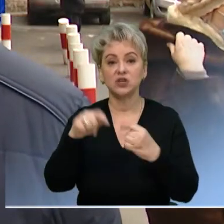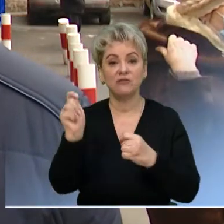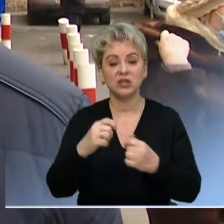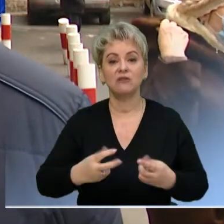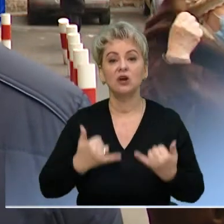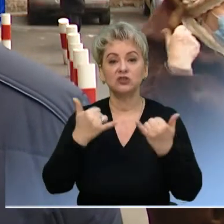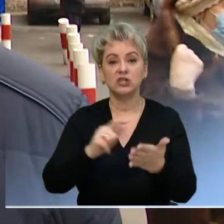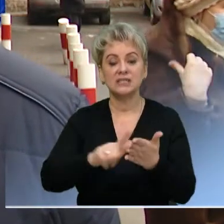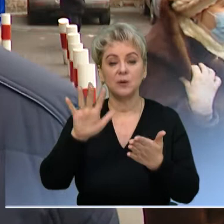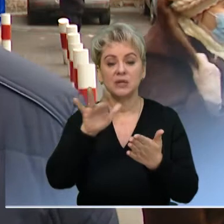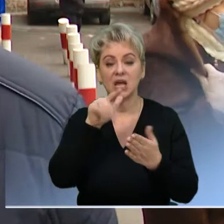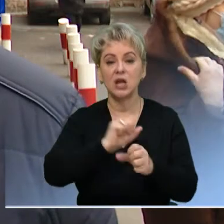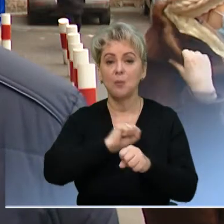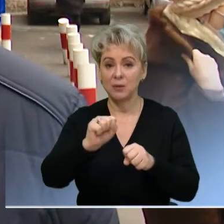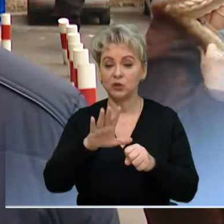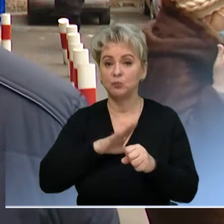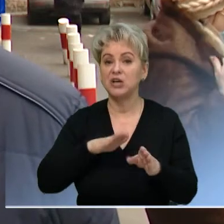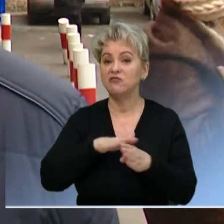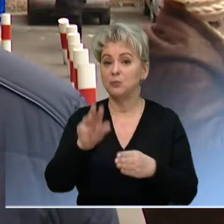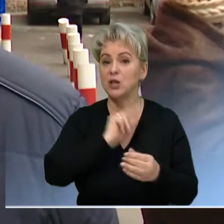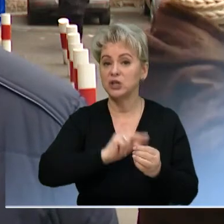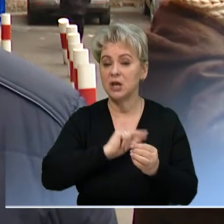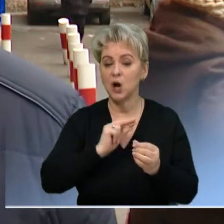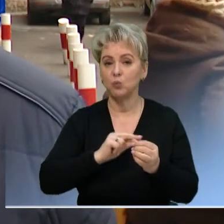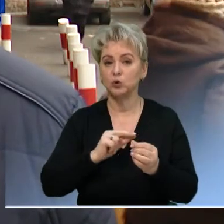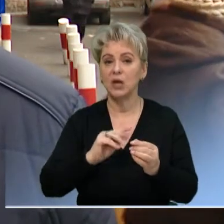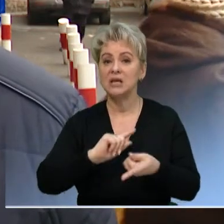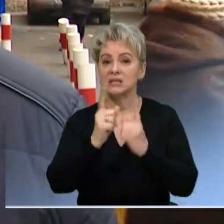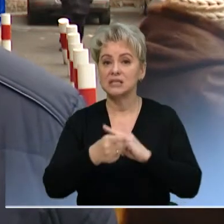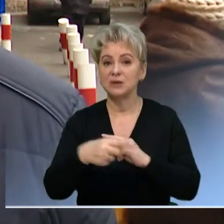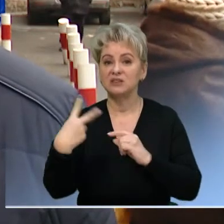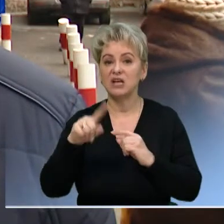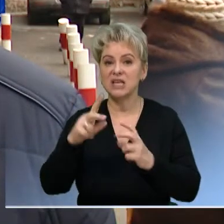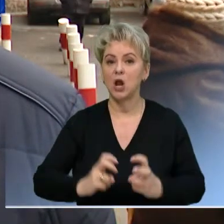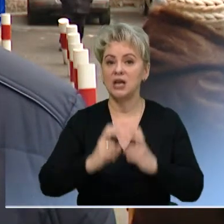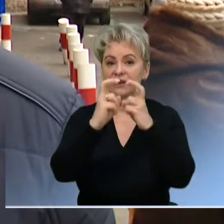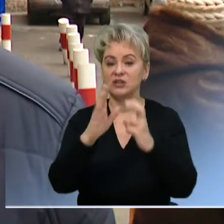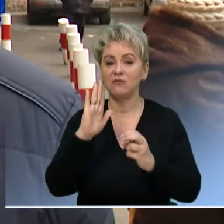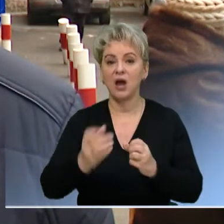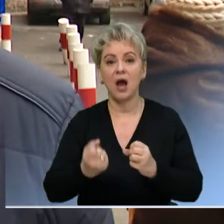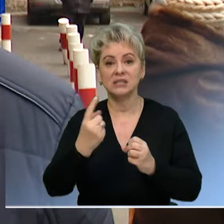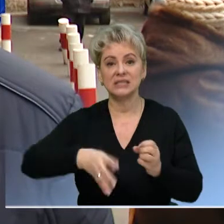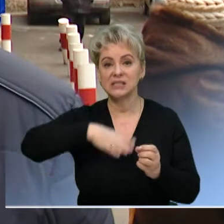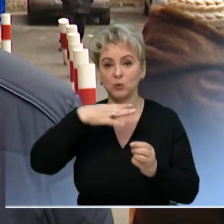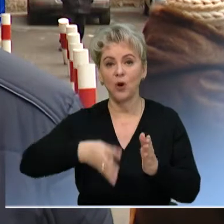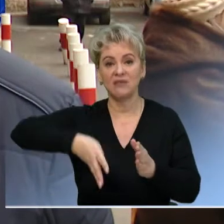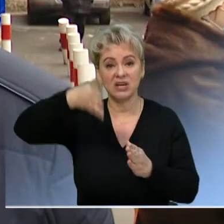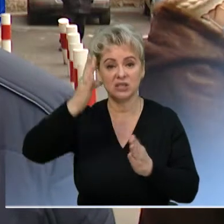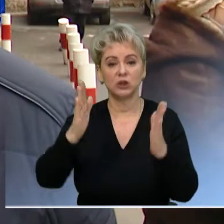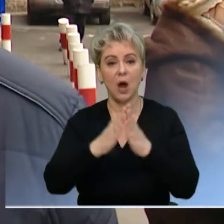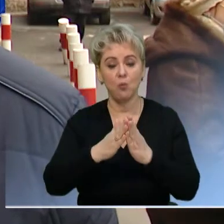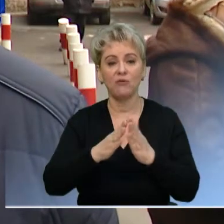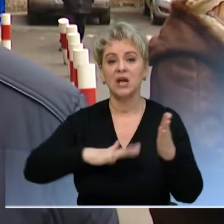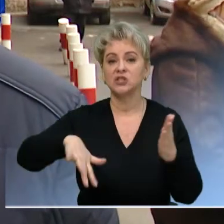честь 75-летия были выполнены работы по замене 21 лифта в 11 многоквартирных домах